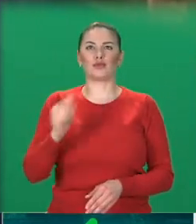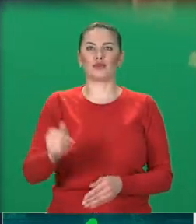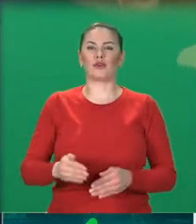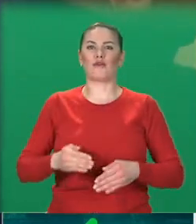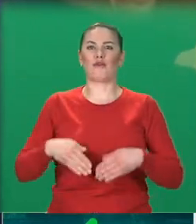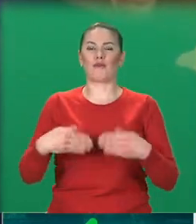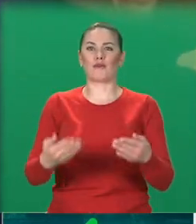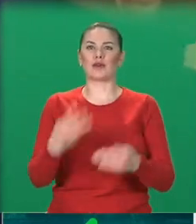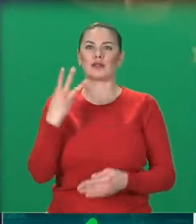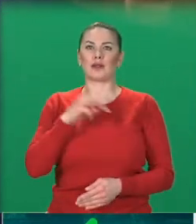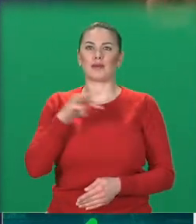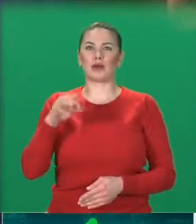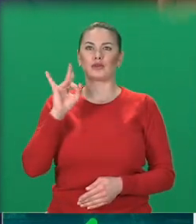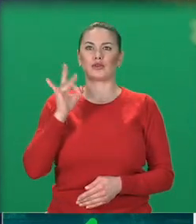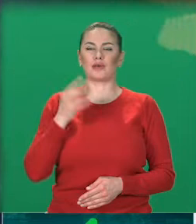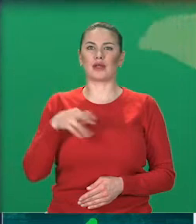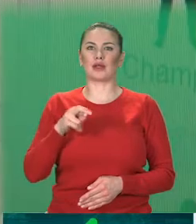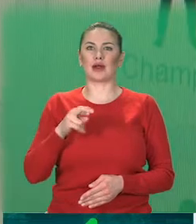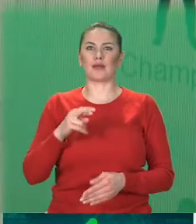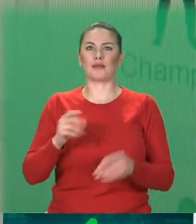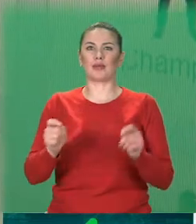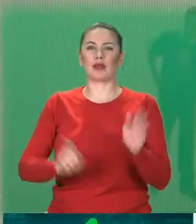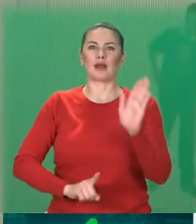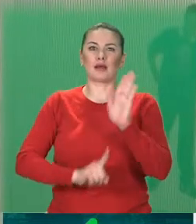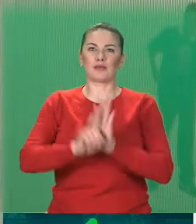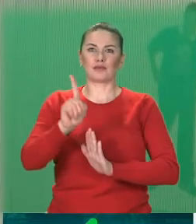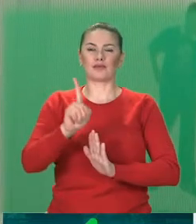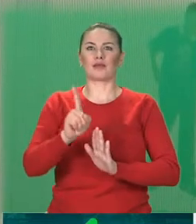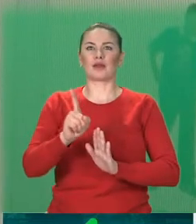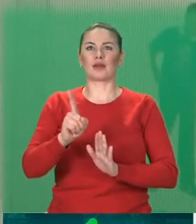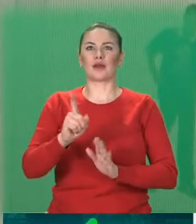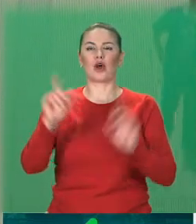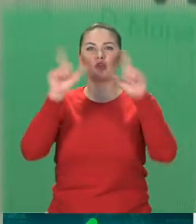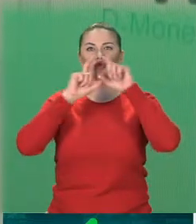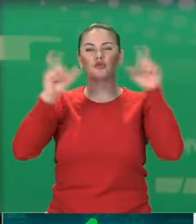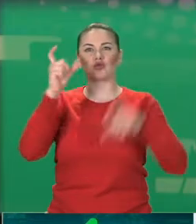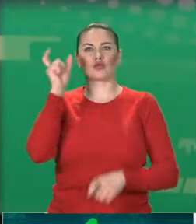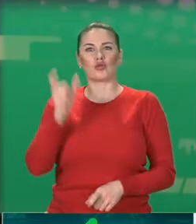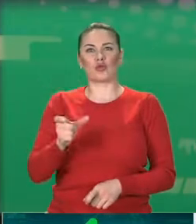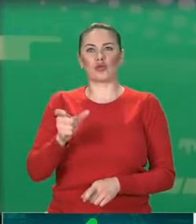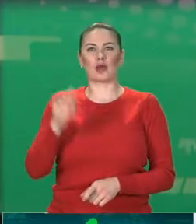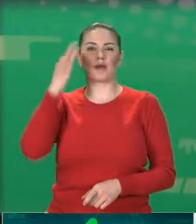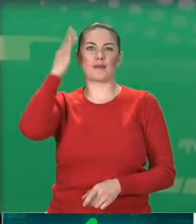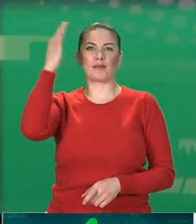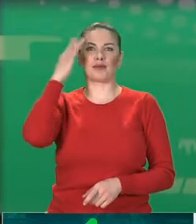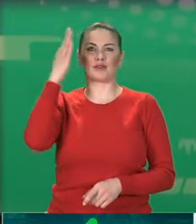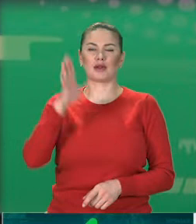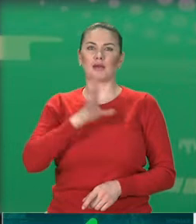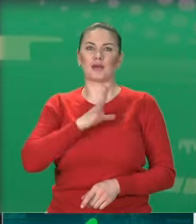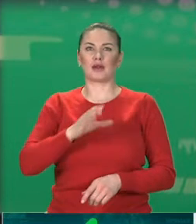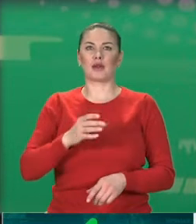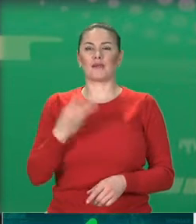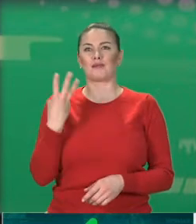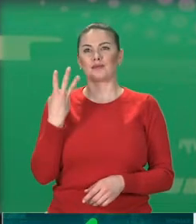выделил 3 миллиона рублей для реализации школьной мечты. Ее, кстати, предложили сами ученики. Было 3 проекта и